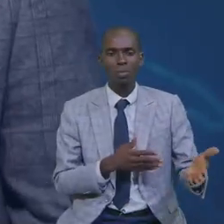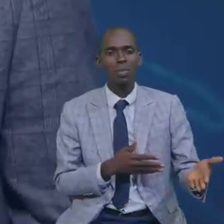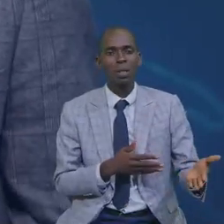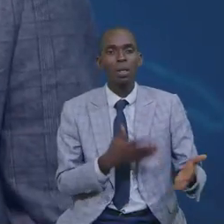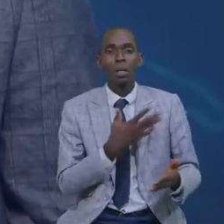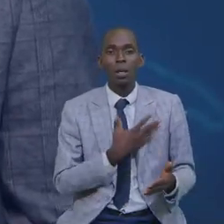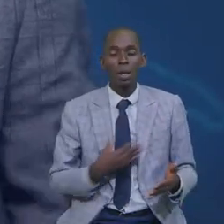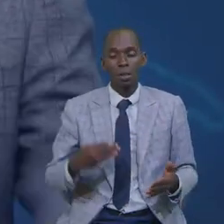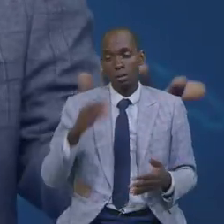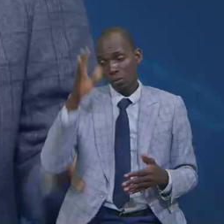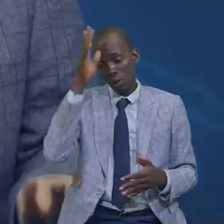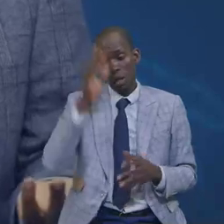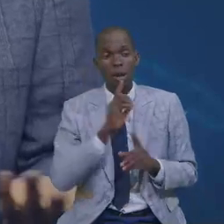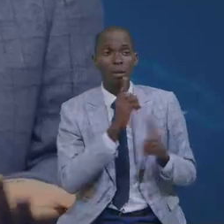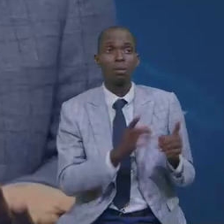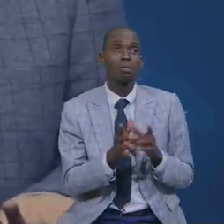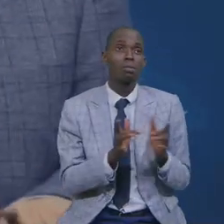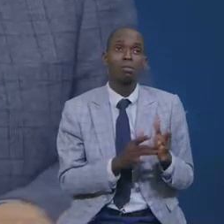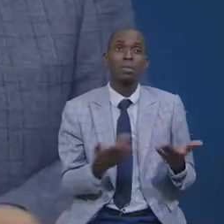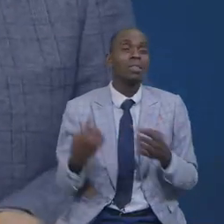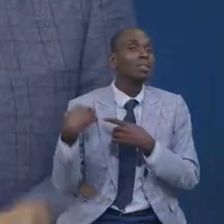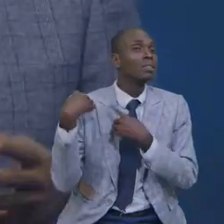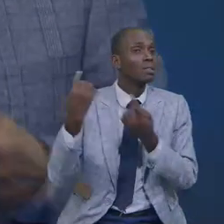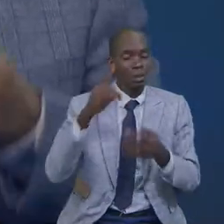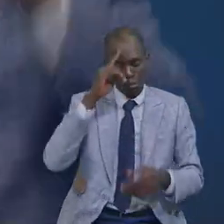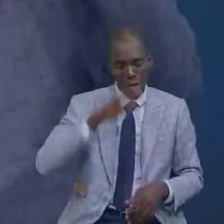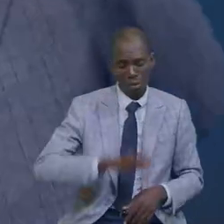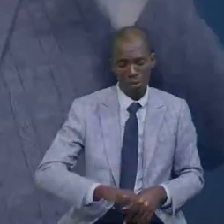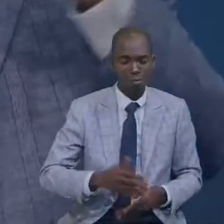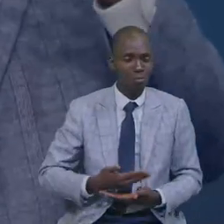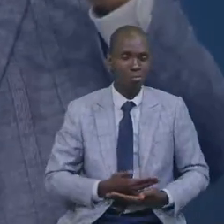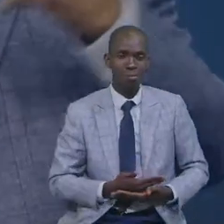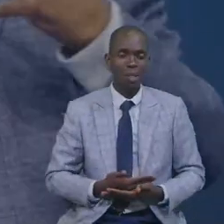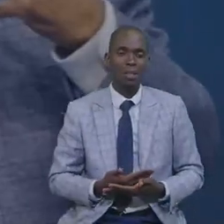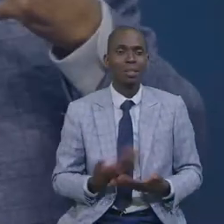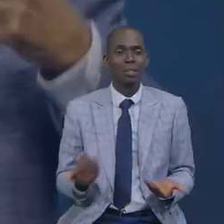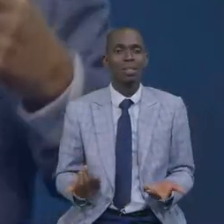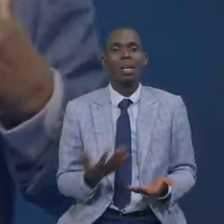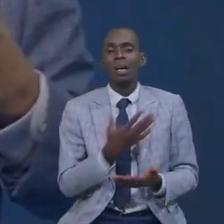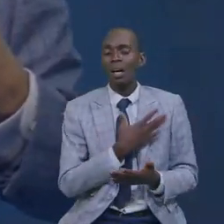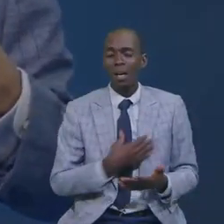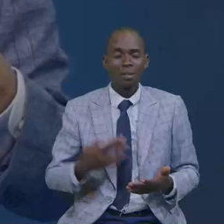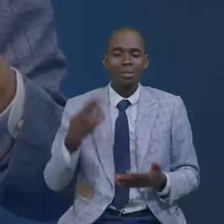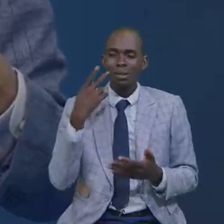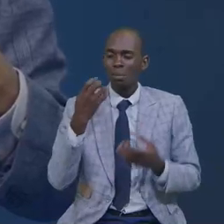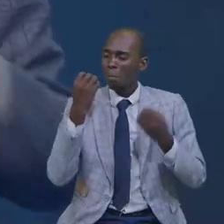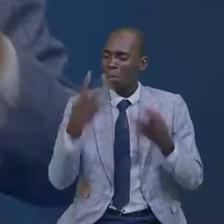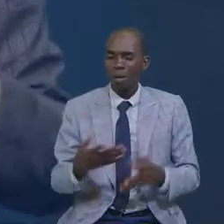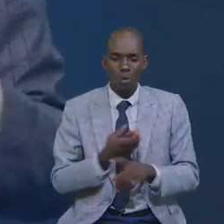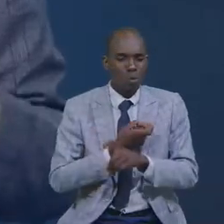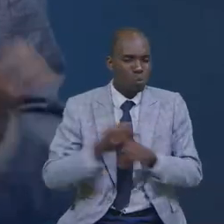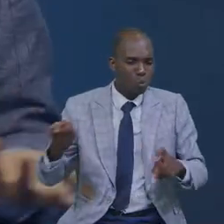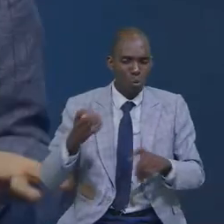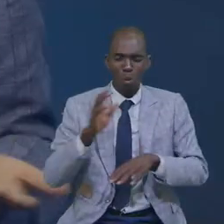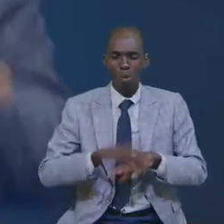il dit depuis son enfant il est il est depuis son enfance il y a plusieurs marques blessés